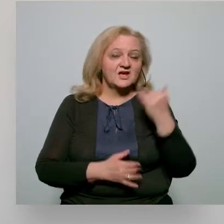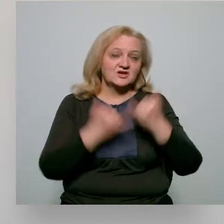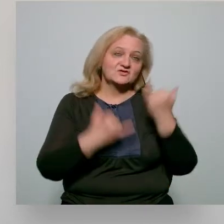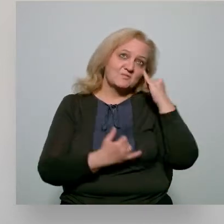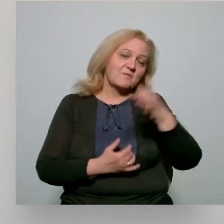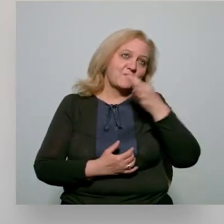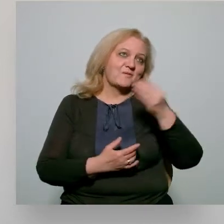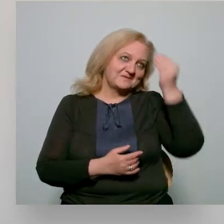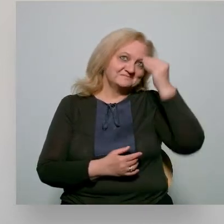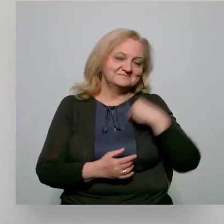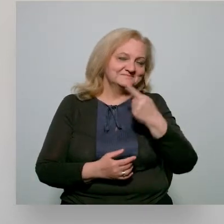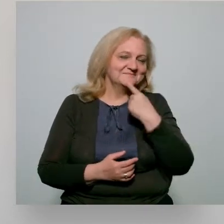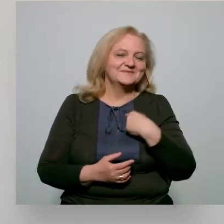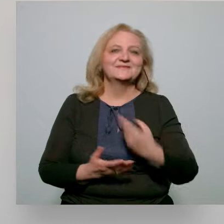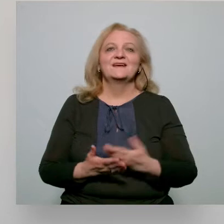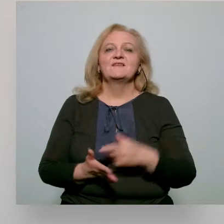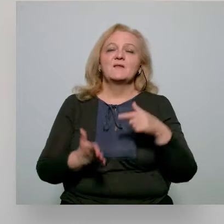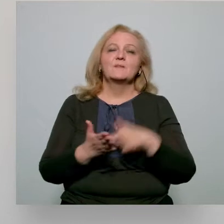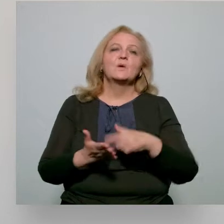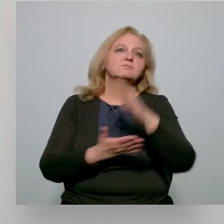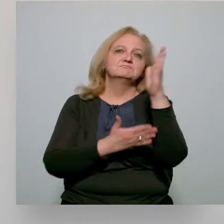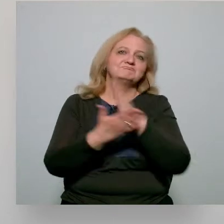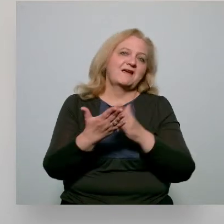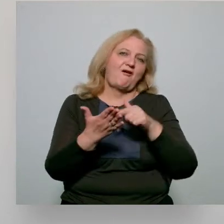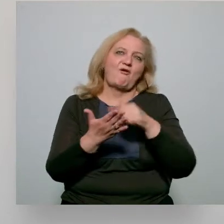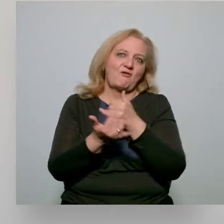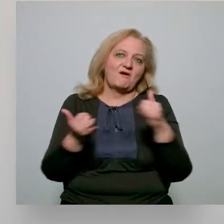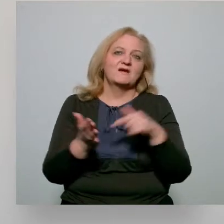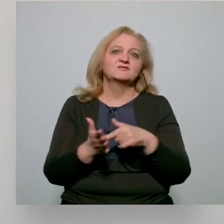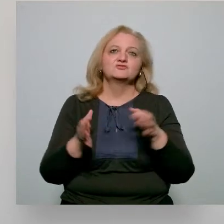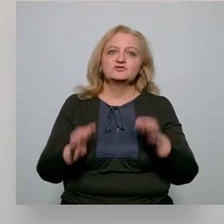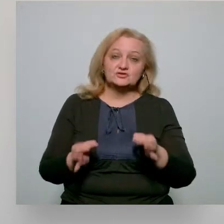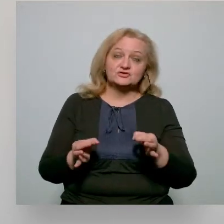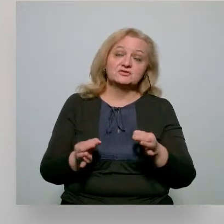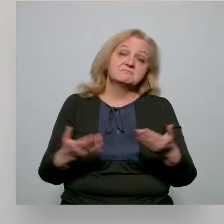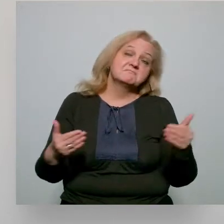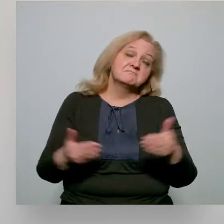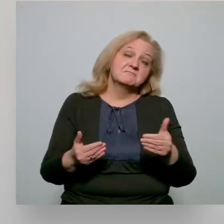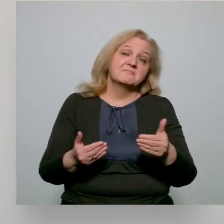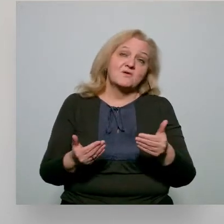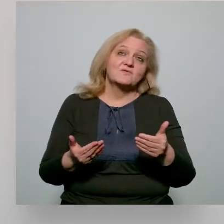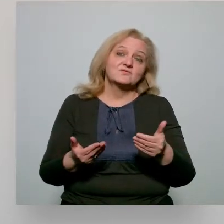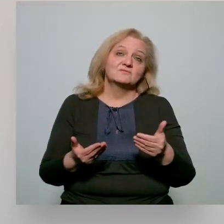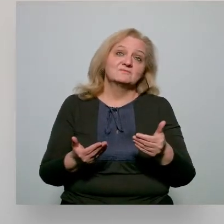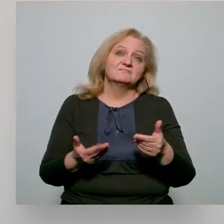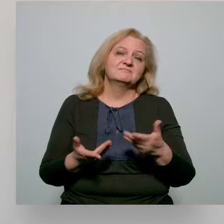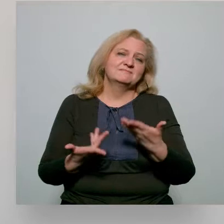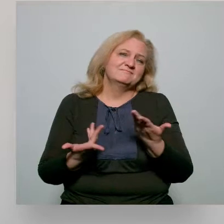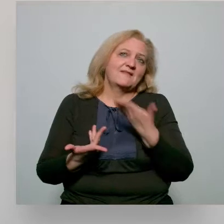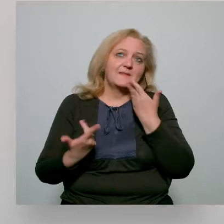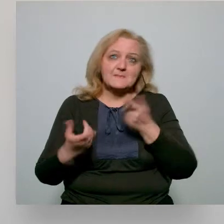popraw. Ale ta geografia dzisiaj być może już będzie traciła na